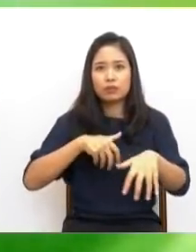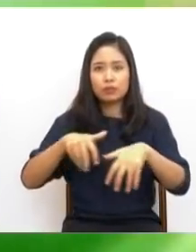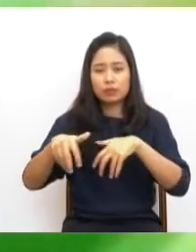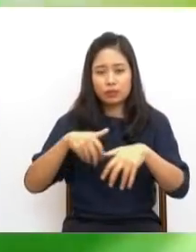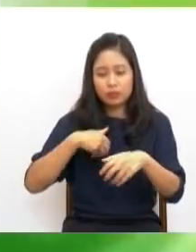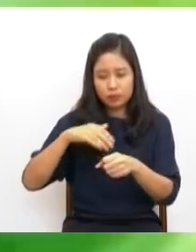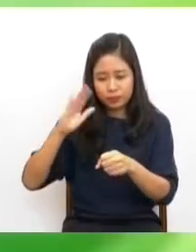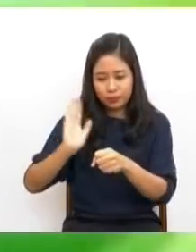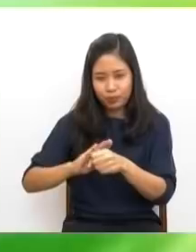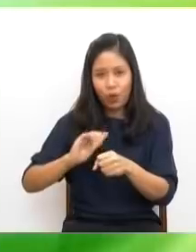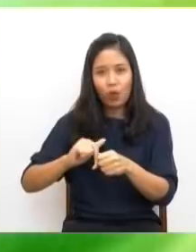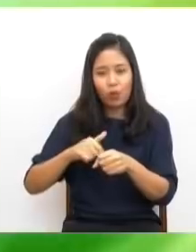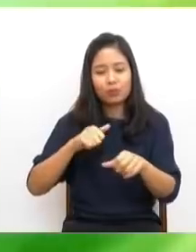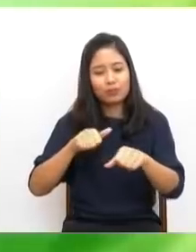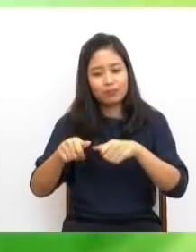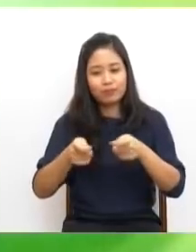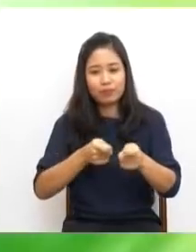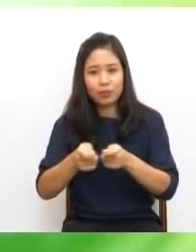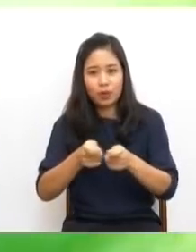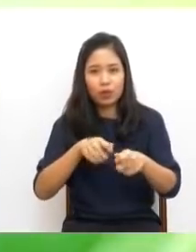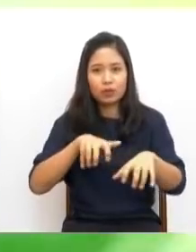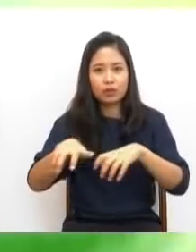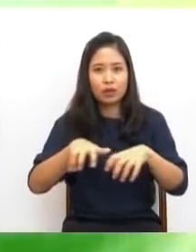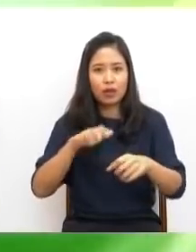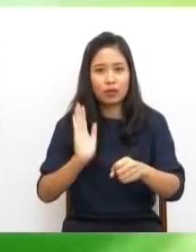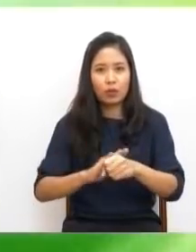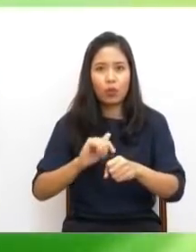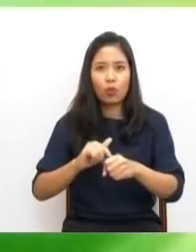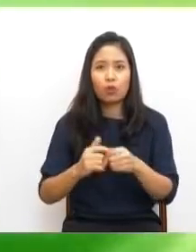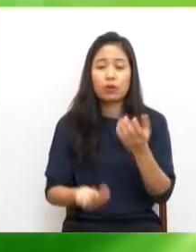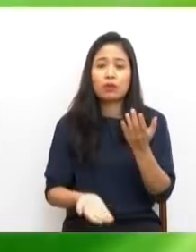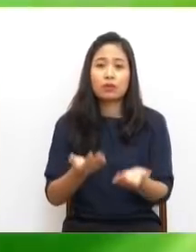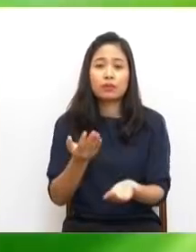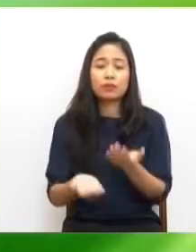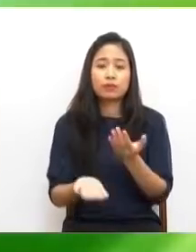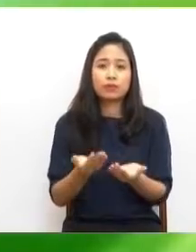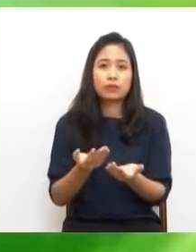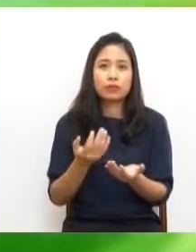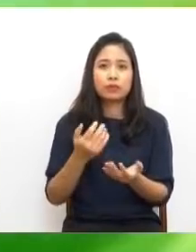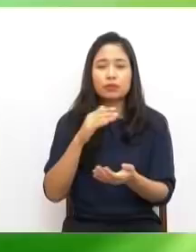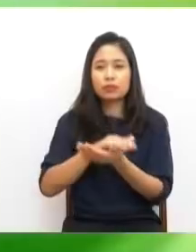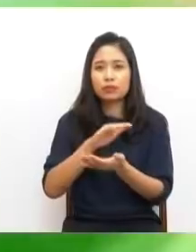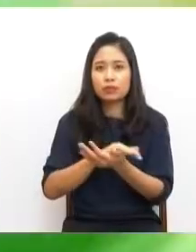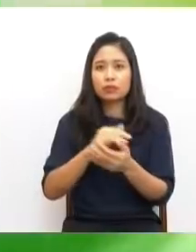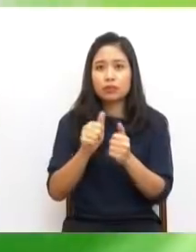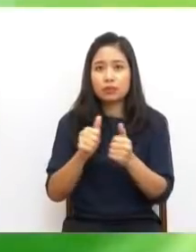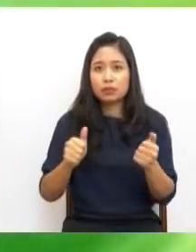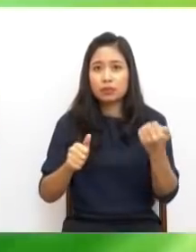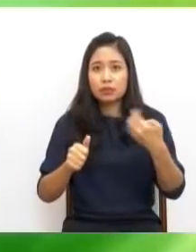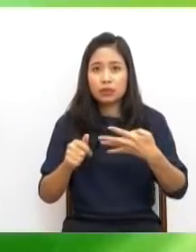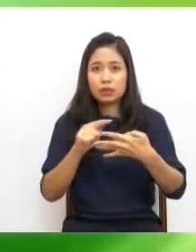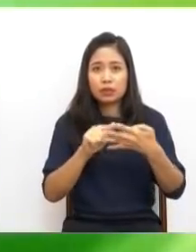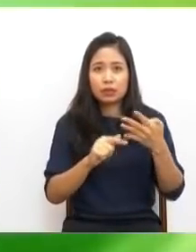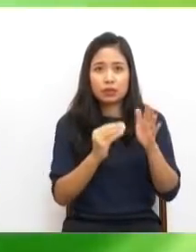พอต่อการจัดการแต่อย่างไรก็ตามเนี่ยในประเด็นที่ทำโรงเรียนดีสี่มุมเมืองเนี่ยเราไม่ได้ปล่อย